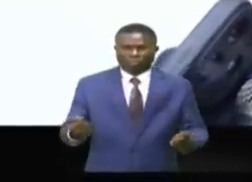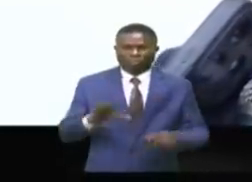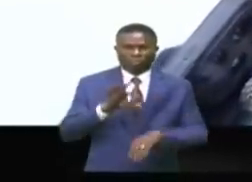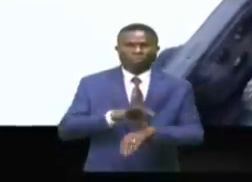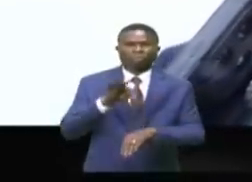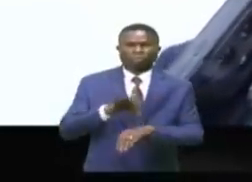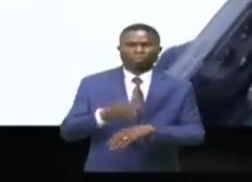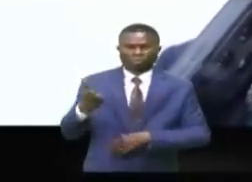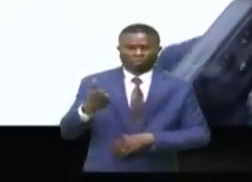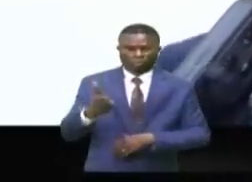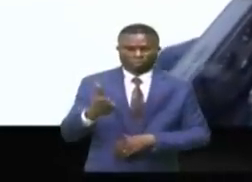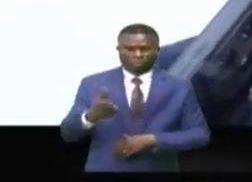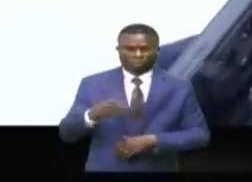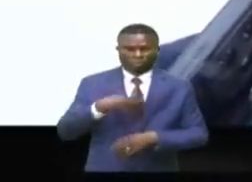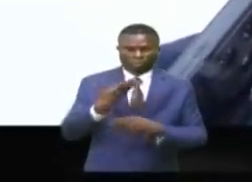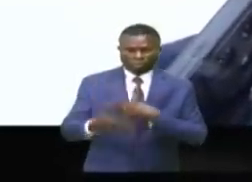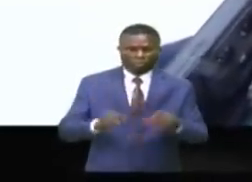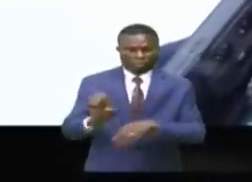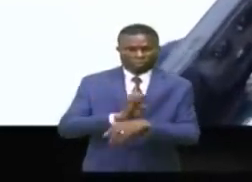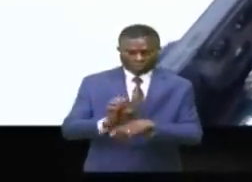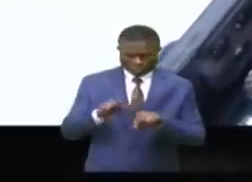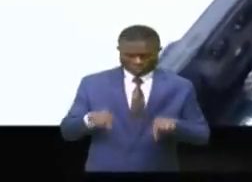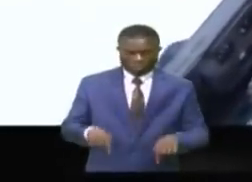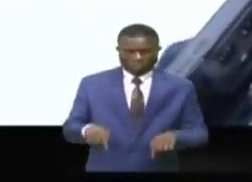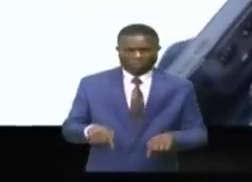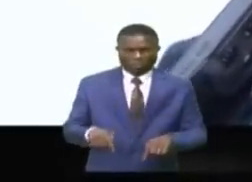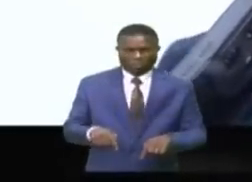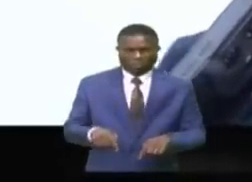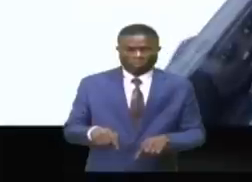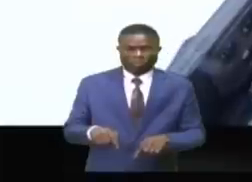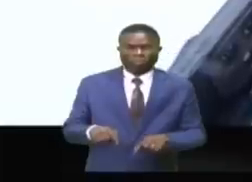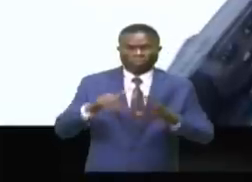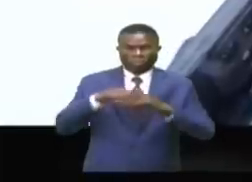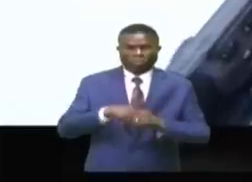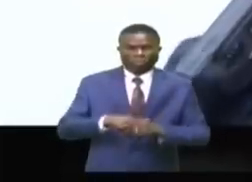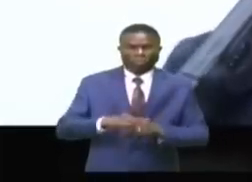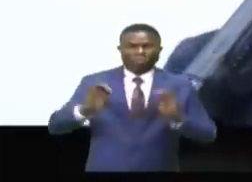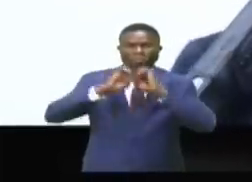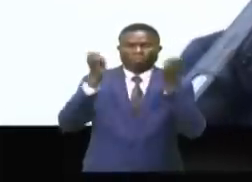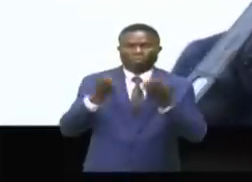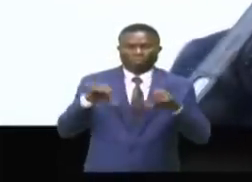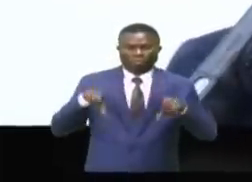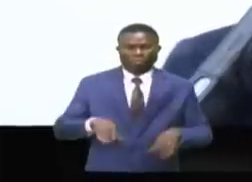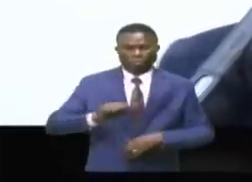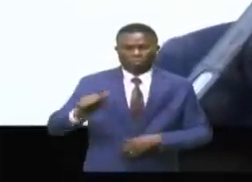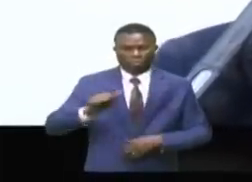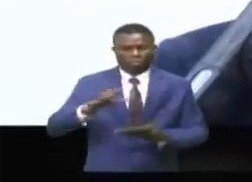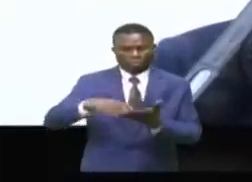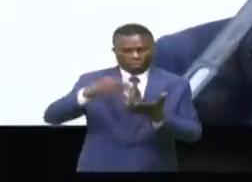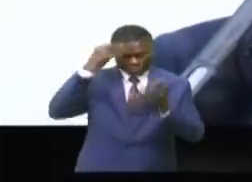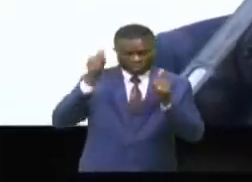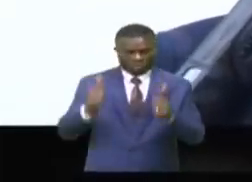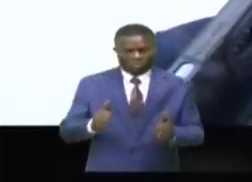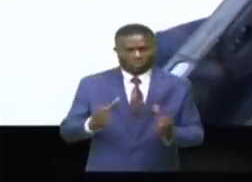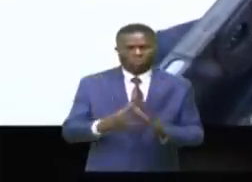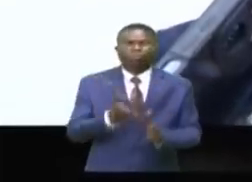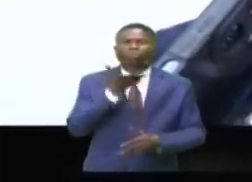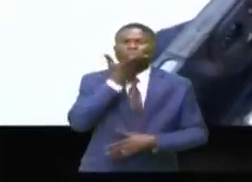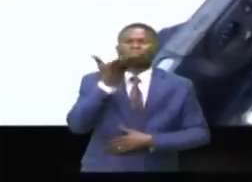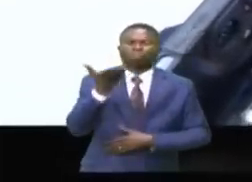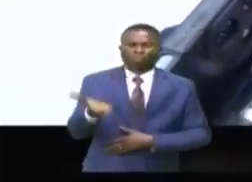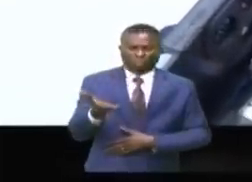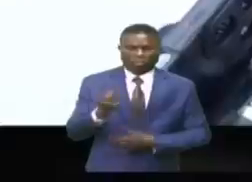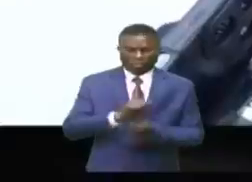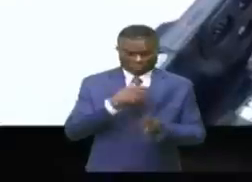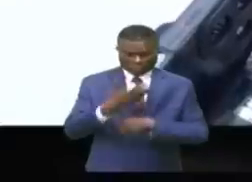chance d'effectuer des stages chez eux, dans leurs propres entreprises congolaises, pour mieux apprendre les choses avec leurs aînés. Donc ce qui se